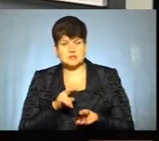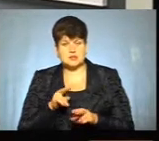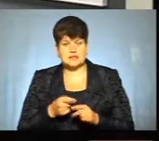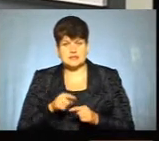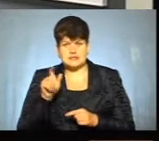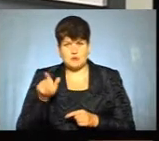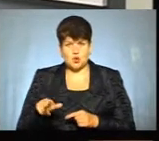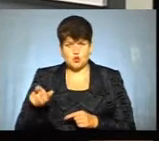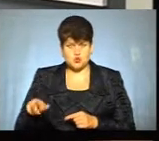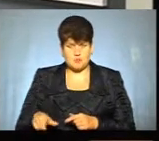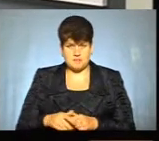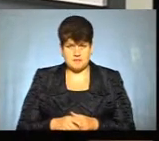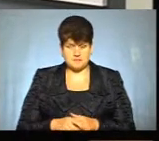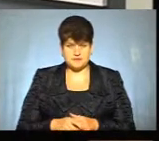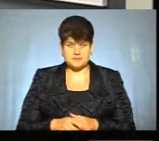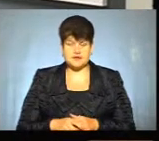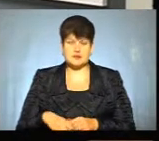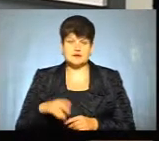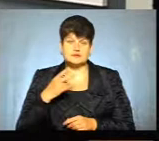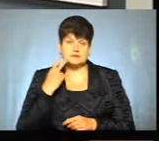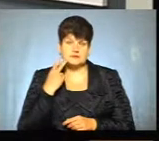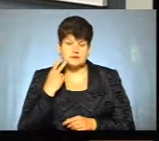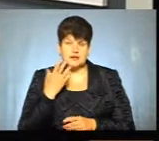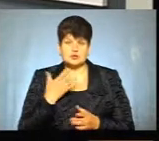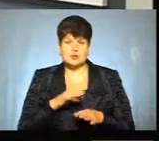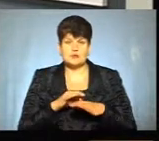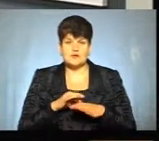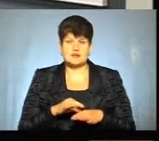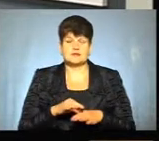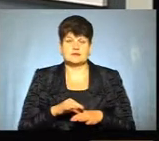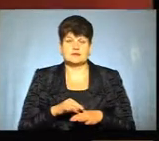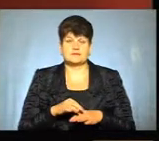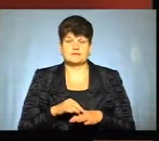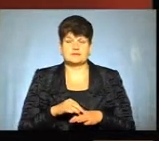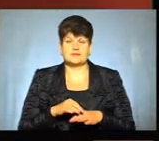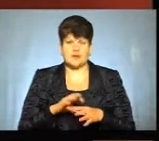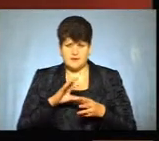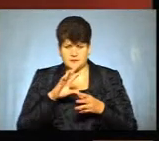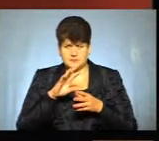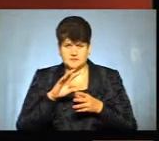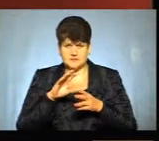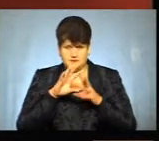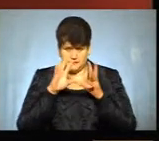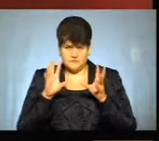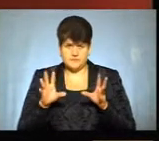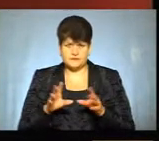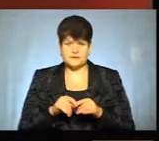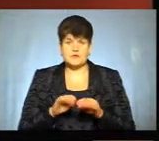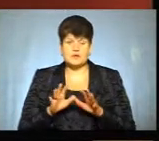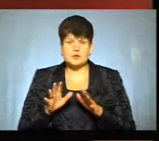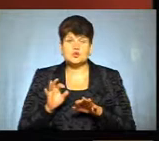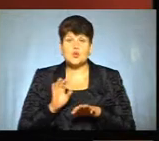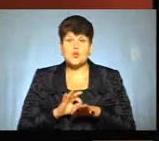особами. Зазвичай, якщо провести епіданамнез цих всіх випадків, ми говоримо про те, що